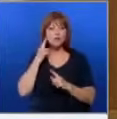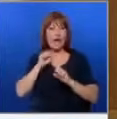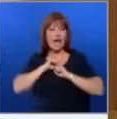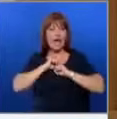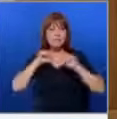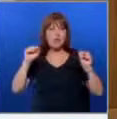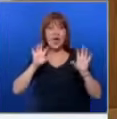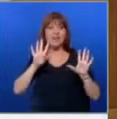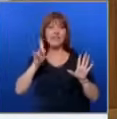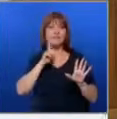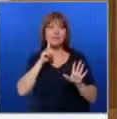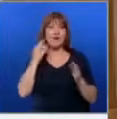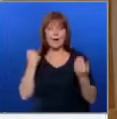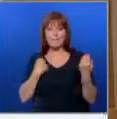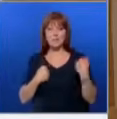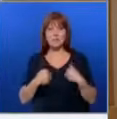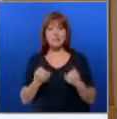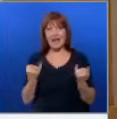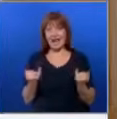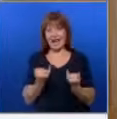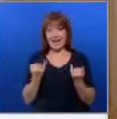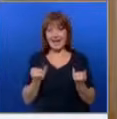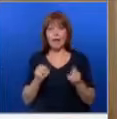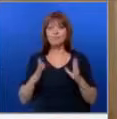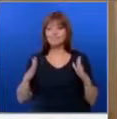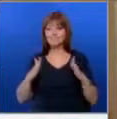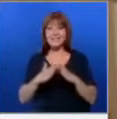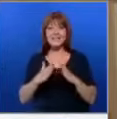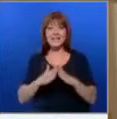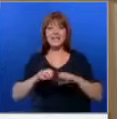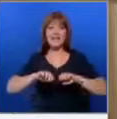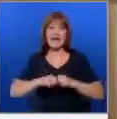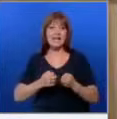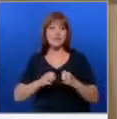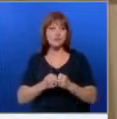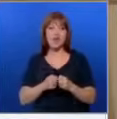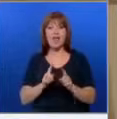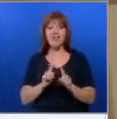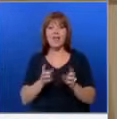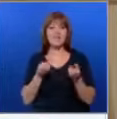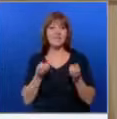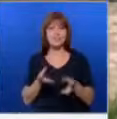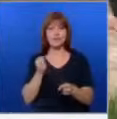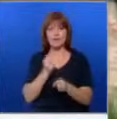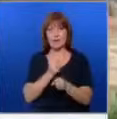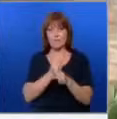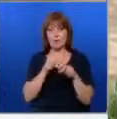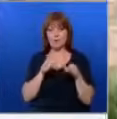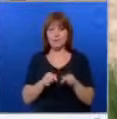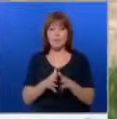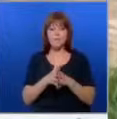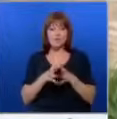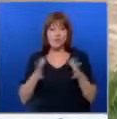поне 9 души пострадаха, за щастие леко. Сградата обаче е разрушена. В момента е невъзможно да работим тук. Много